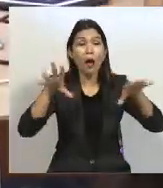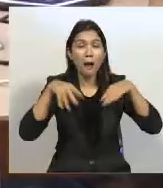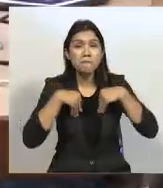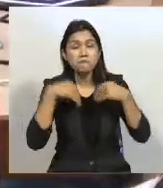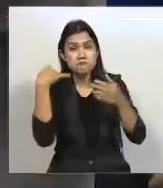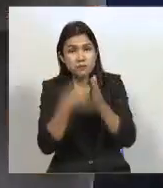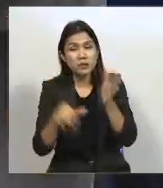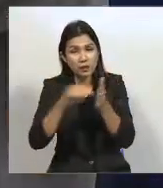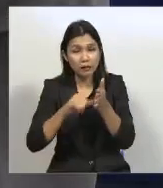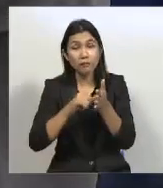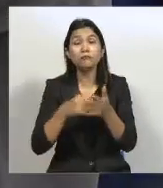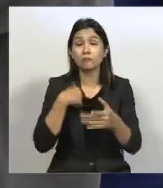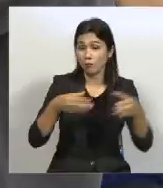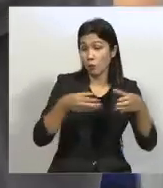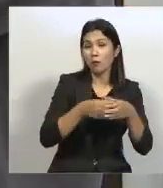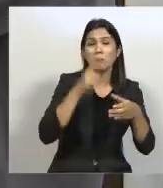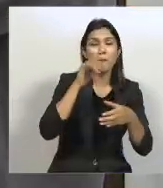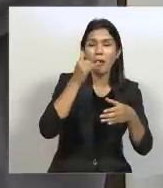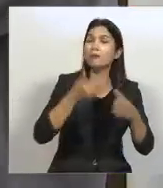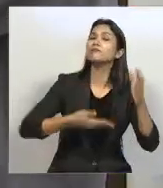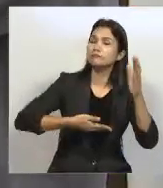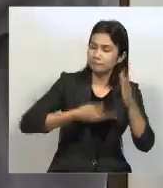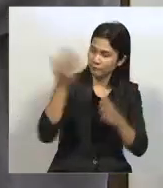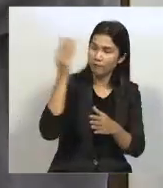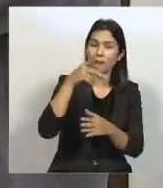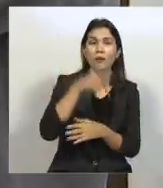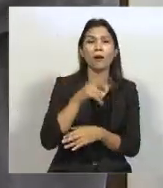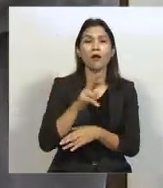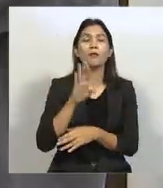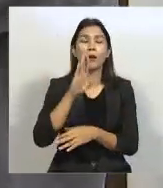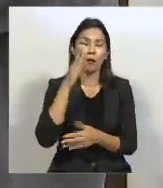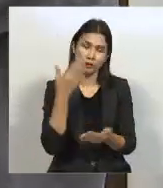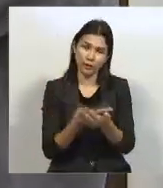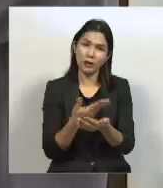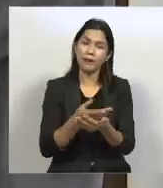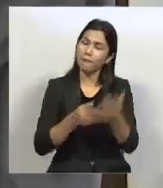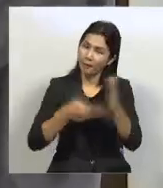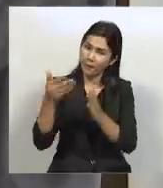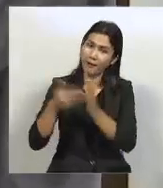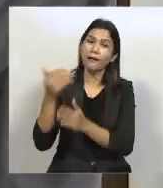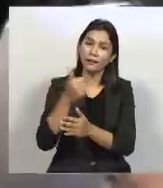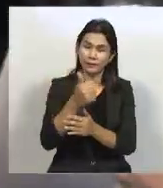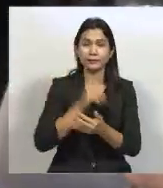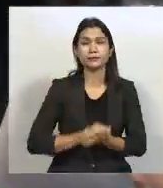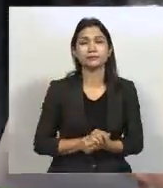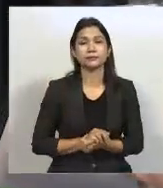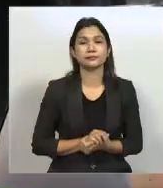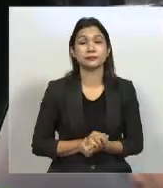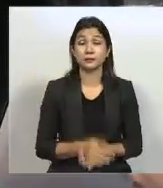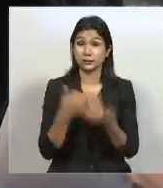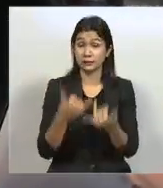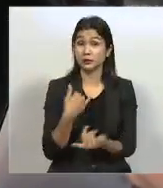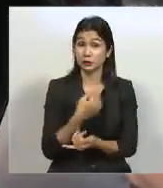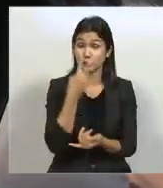ปรับปรุงแก้ไขฝ่ายค้านอาจจะโหวตผ่านร่างพระราชบัญญัติงบประมาณให้ก็ได ้ค่ะทีนี้ไปดู